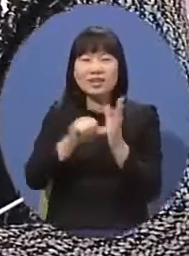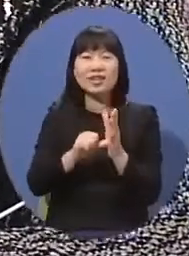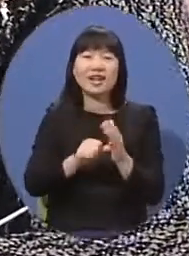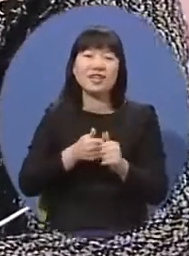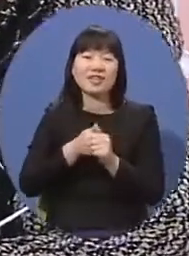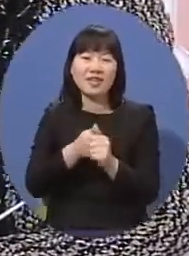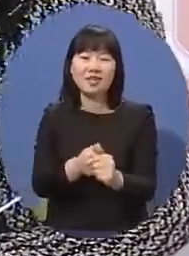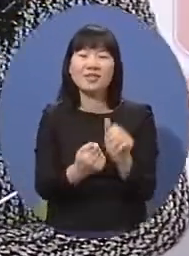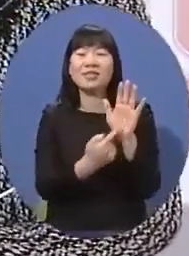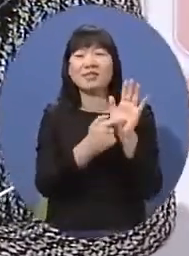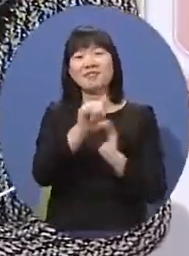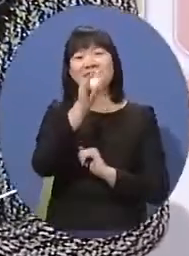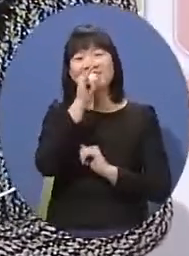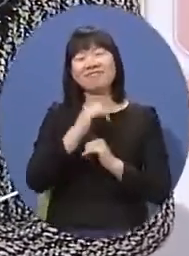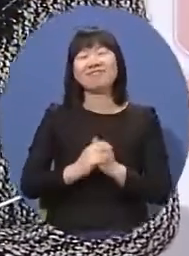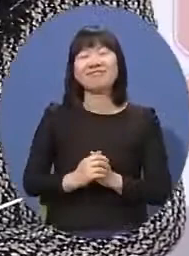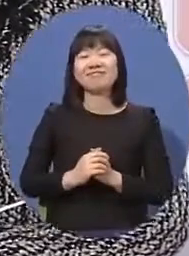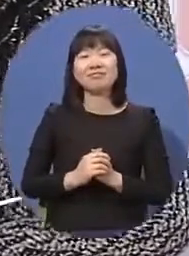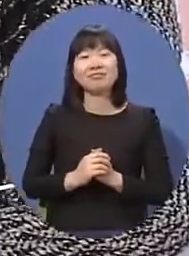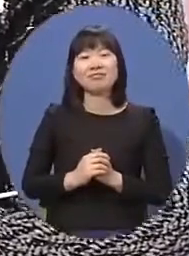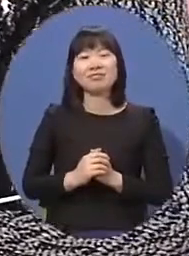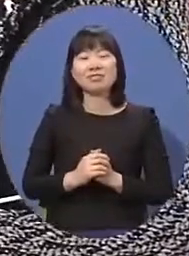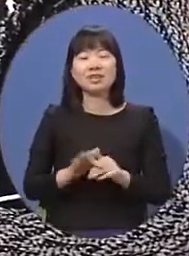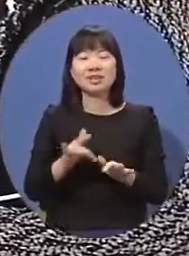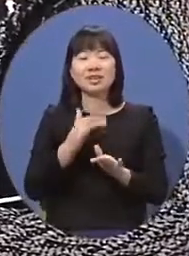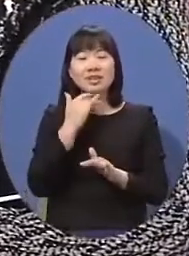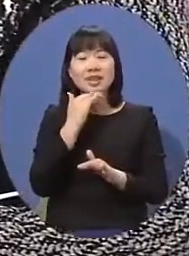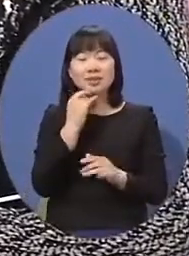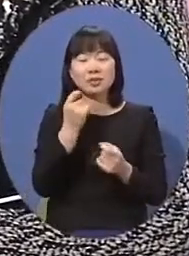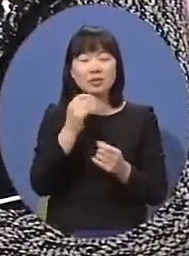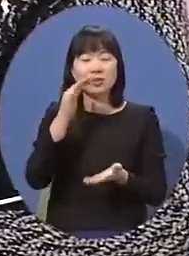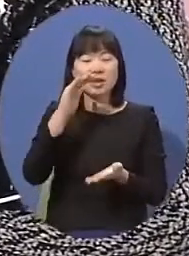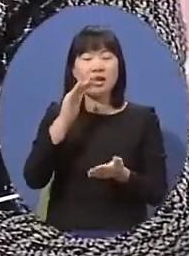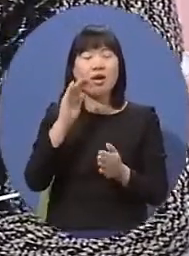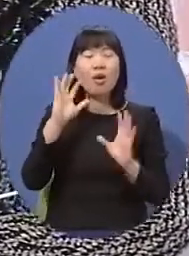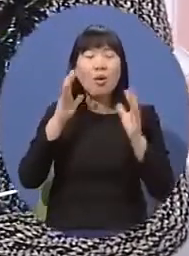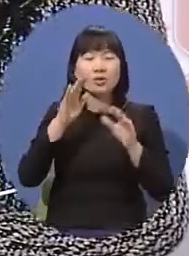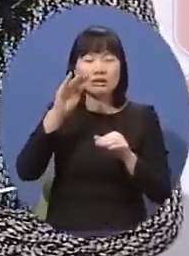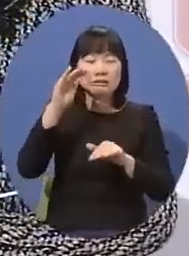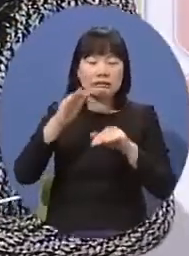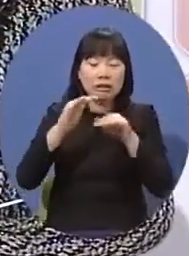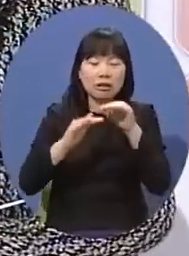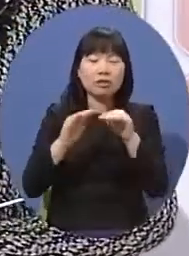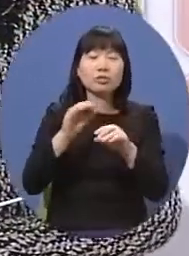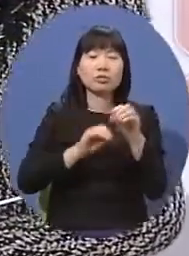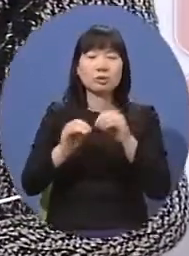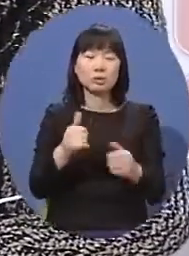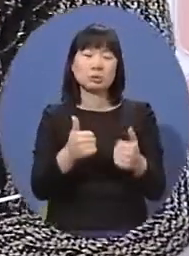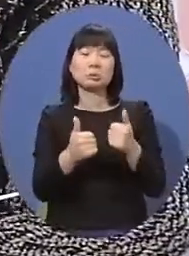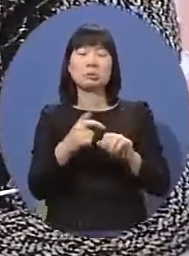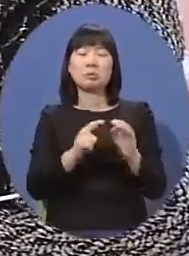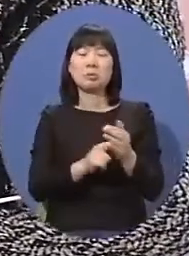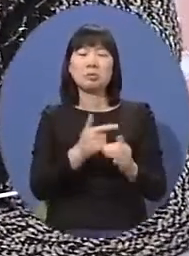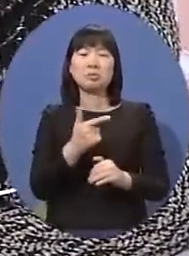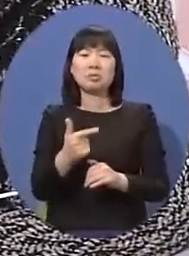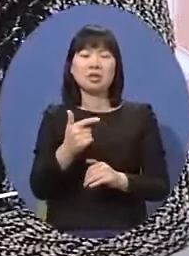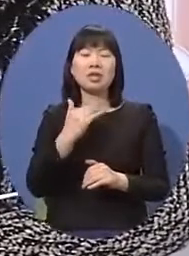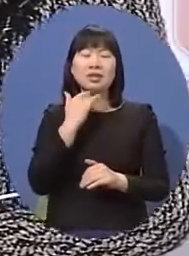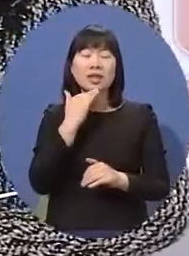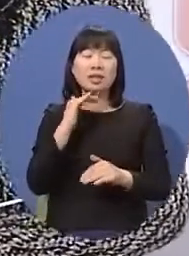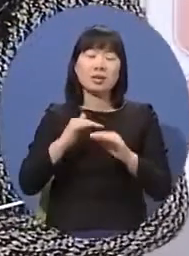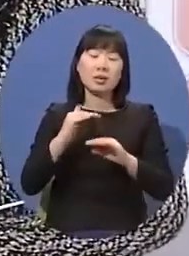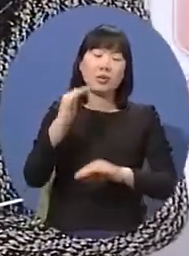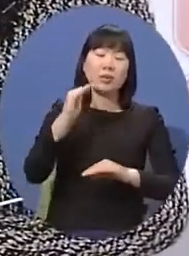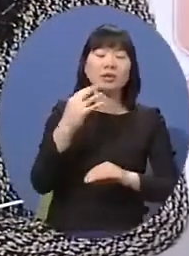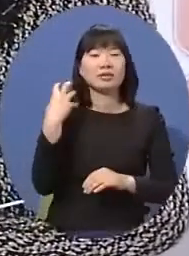나타나는데요. 경쟁자네. 네, 근데 이제 이게 연령 차이가 좁으면 좁을수록 그 경쟁심을 많이 갖게 되고 연령 차가